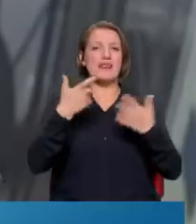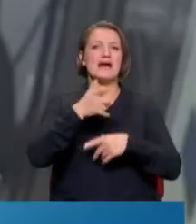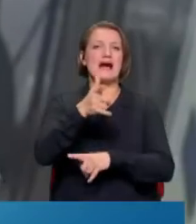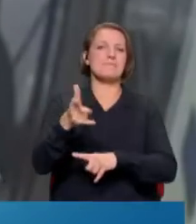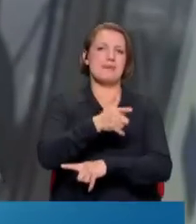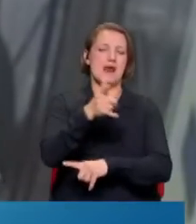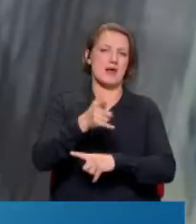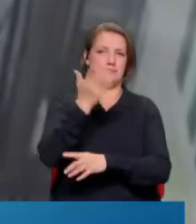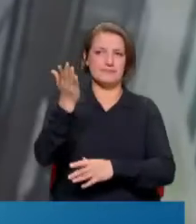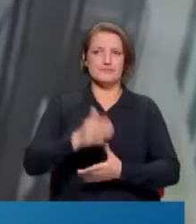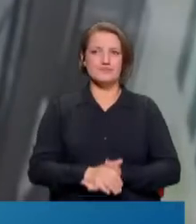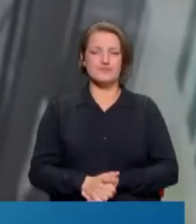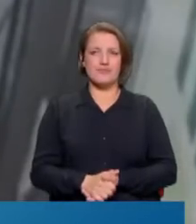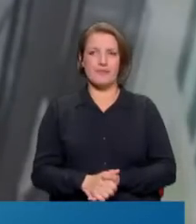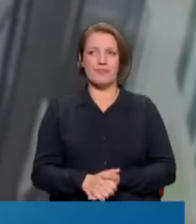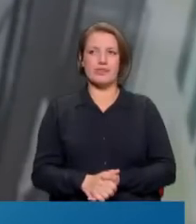kameraları